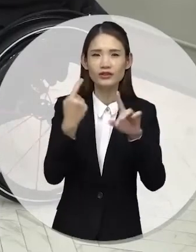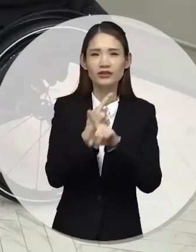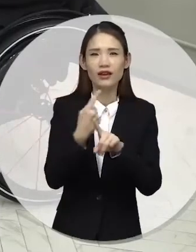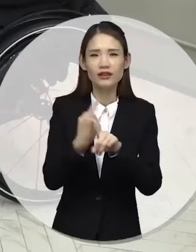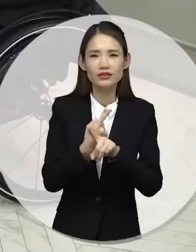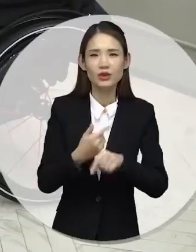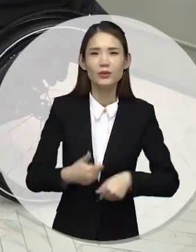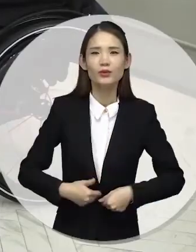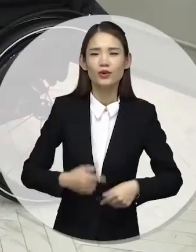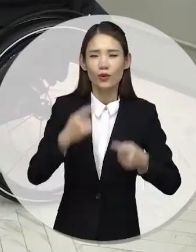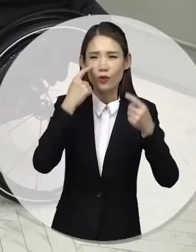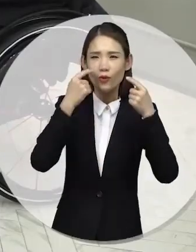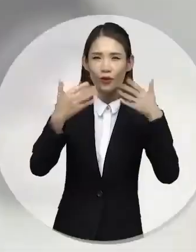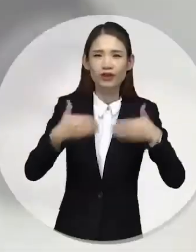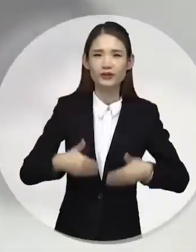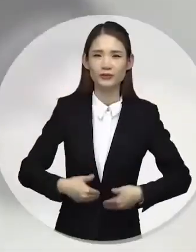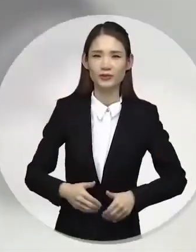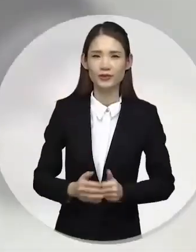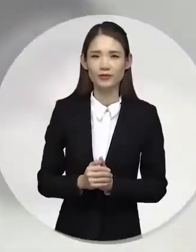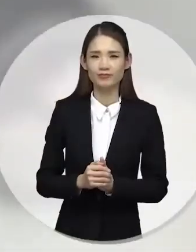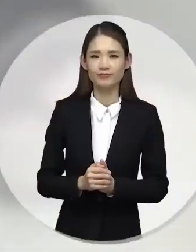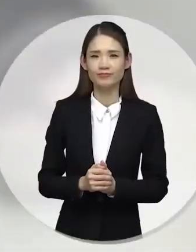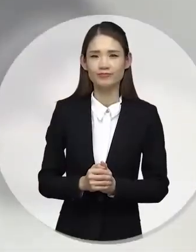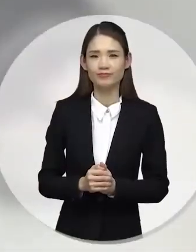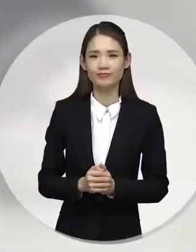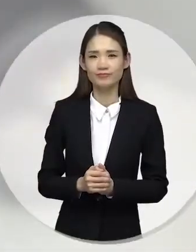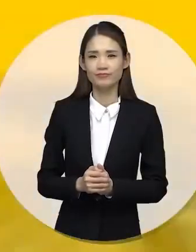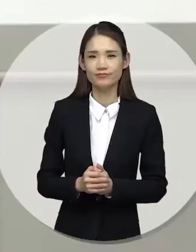거는 확실한 것 같아요.